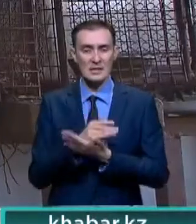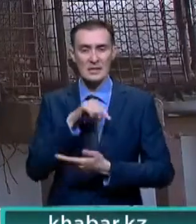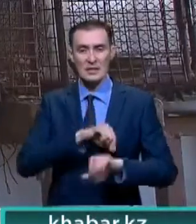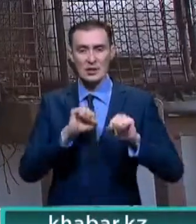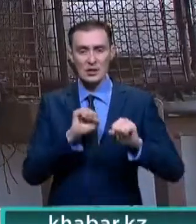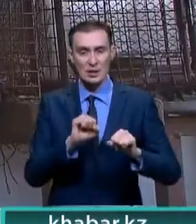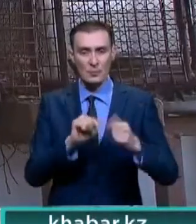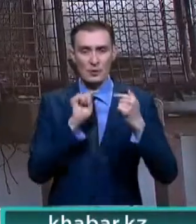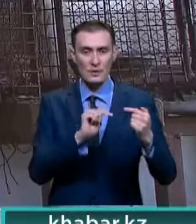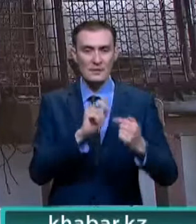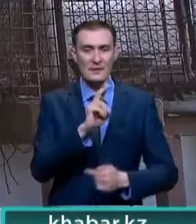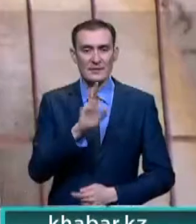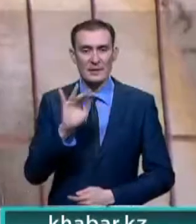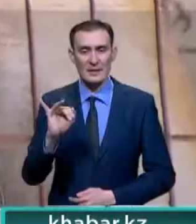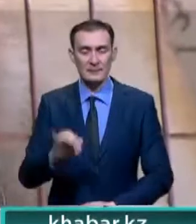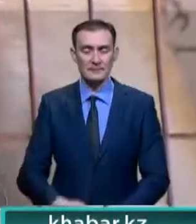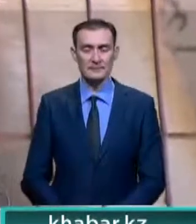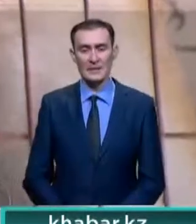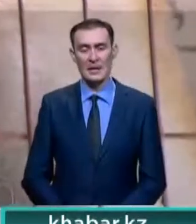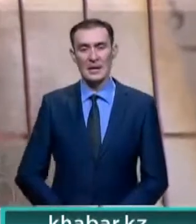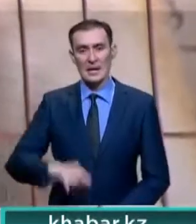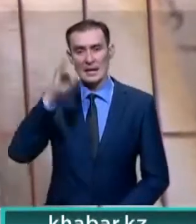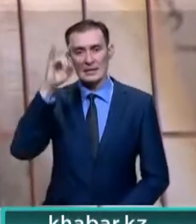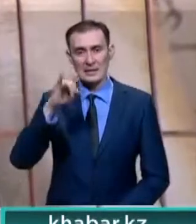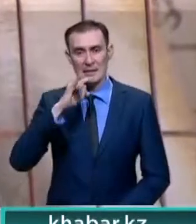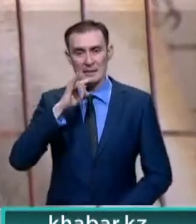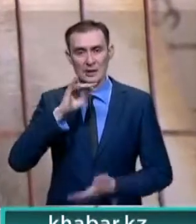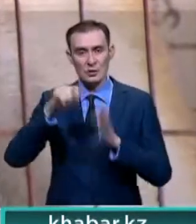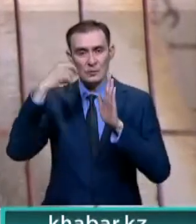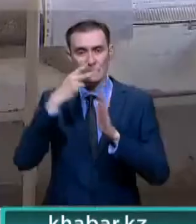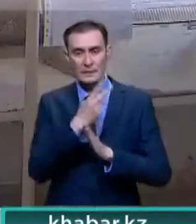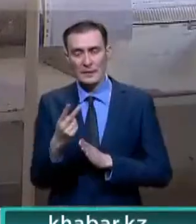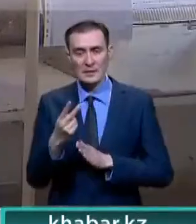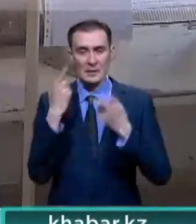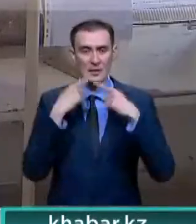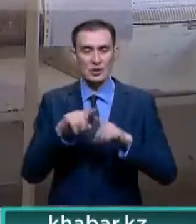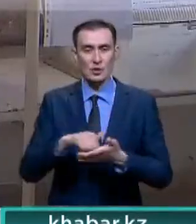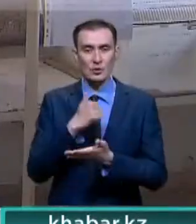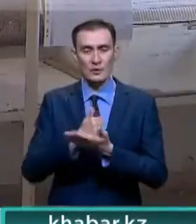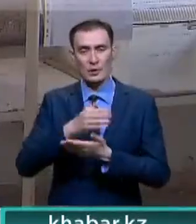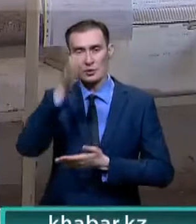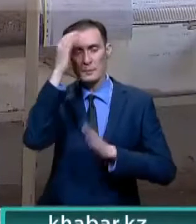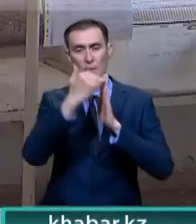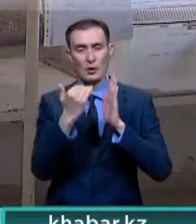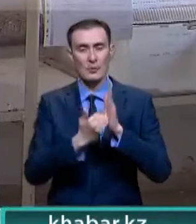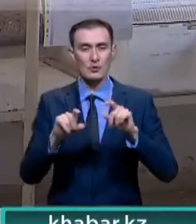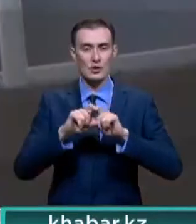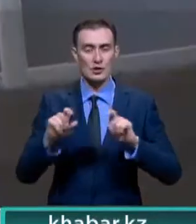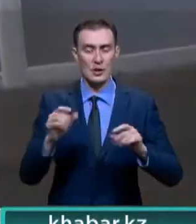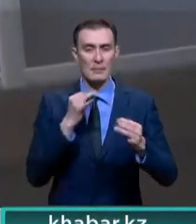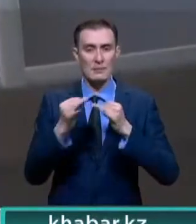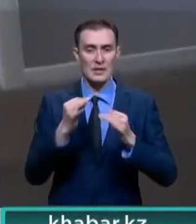стойкий иммунитет к коронавирусной инфекции. Казахстанские журналисты ознакомились с технологической базой и научными программами учреждения,